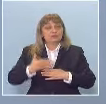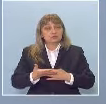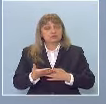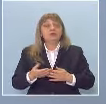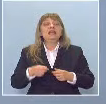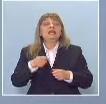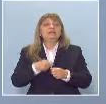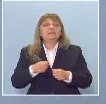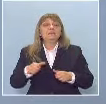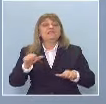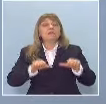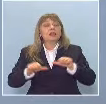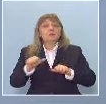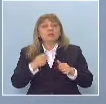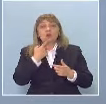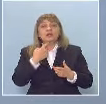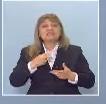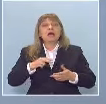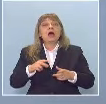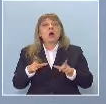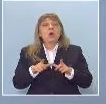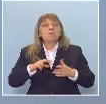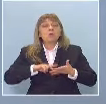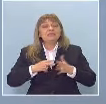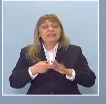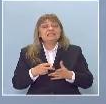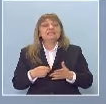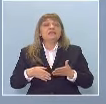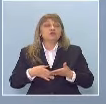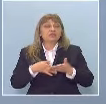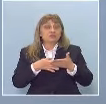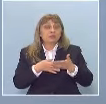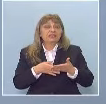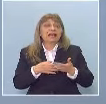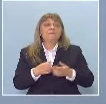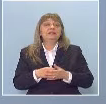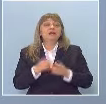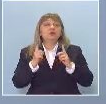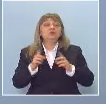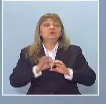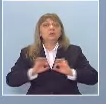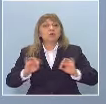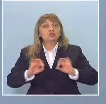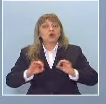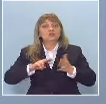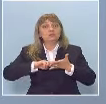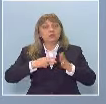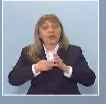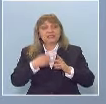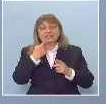по 3D моделиране и принтиране, пак нали с подкрепата на ИКТ кластери, които ни подготвят проекта за оборудване на